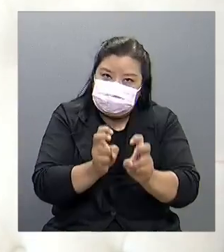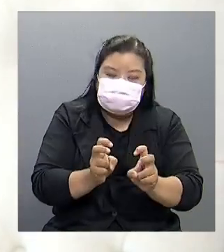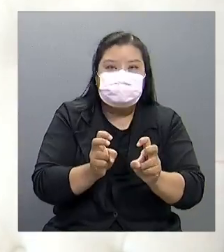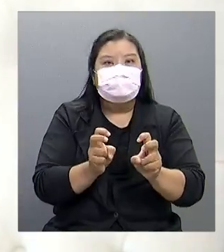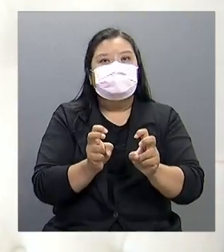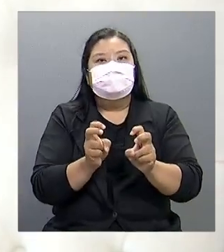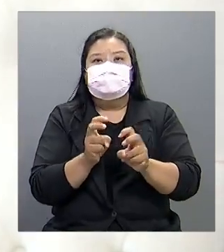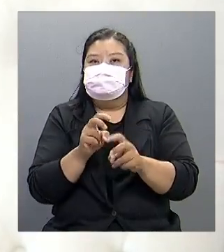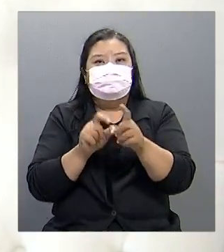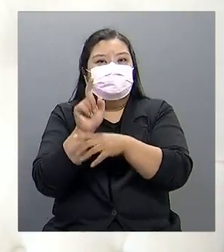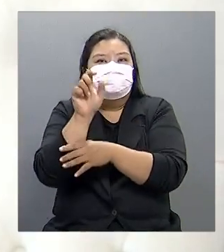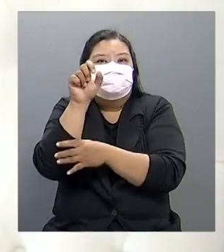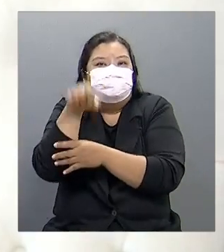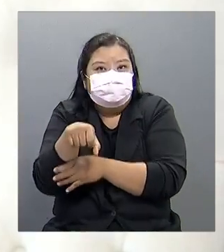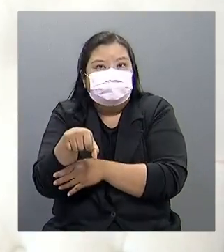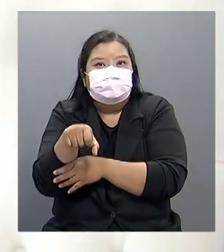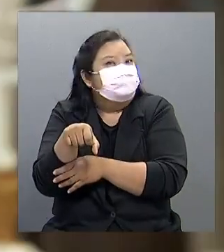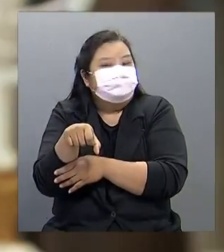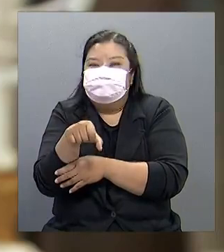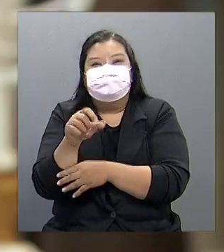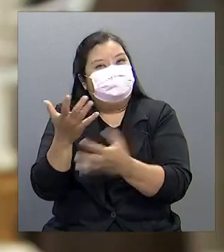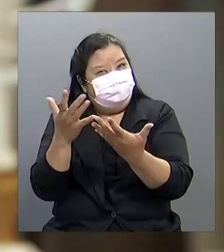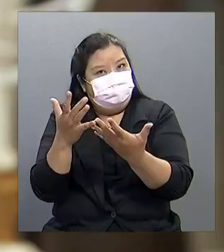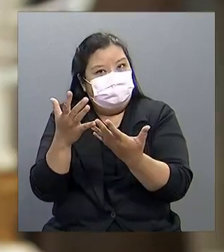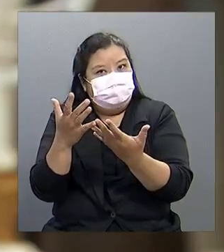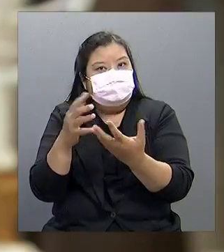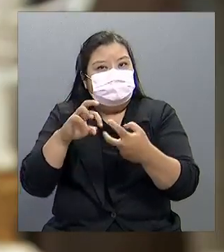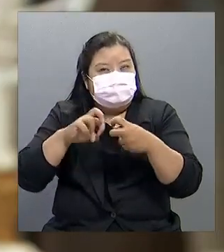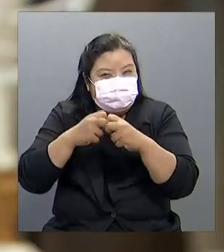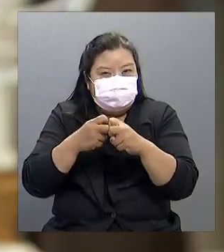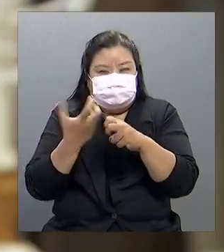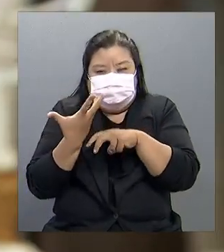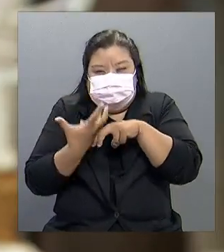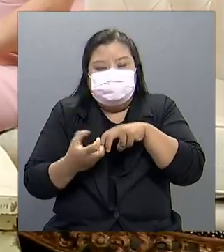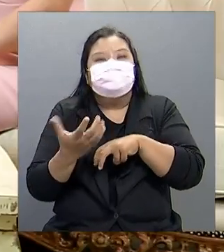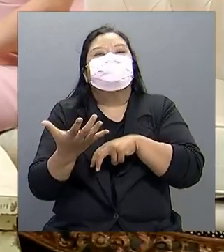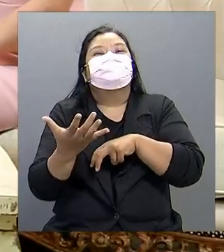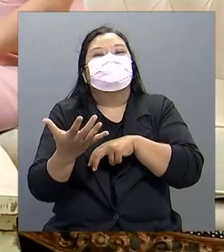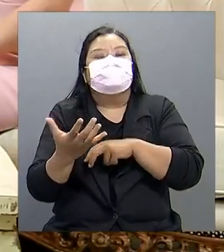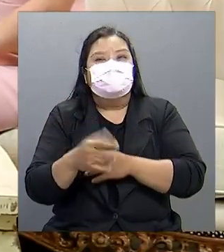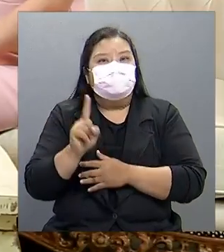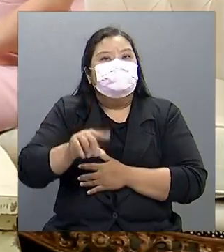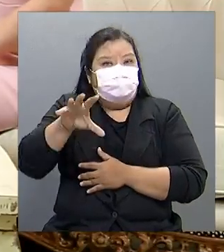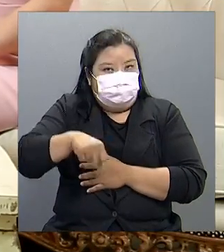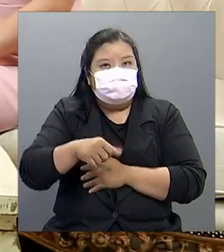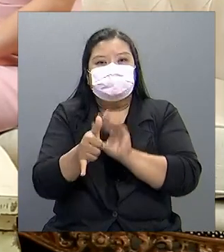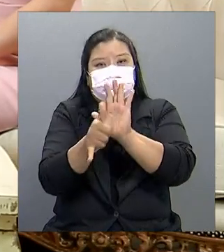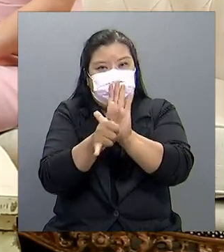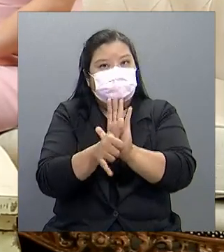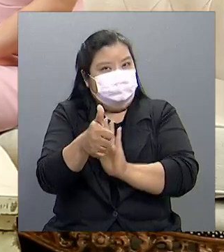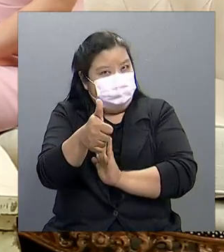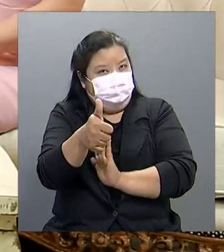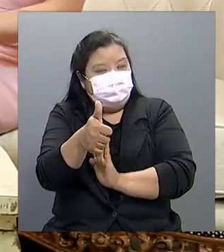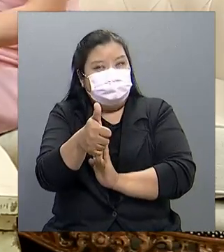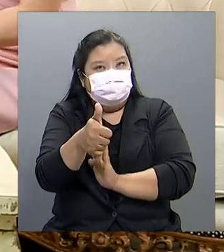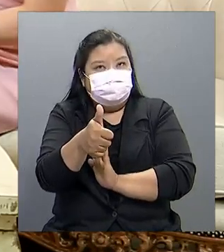ดีขึ้นโอกาสที่จะเกิดภาวะพวกนี้ก็จะน้อยลง เพราะฉะนั้นก็คือลองหาเก้าอี้แล้วมีพนักพิงก็จะช่วยได ้ถูกต้องก็คือหลีกเลี่ยงไปเท่านั้นเ